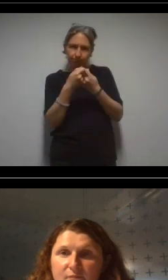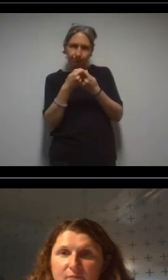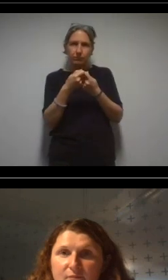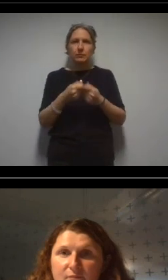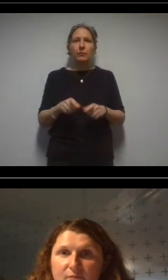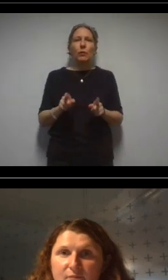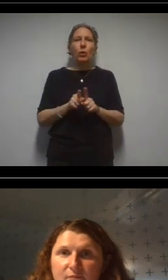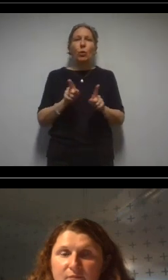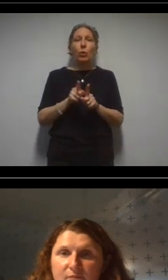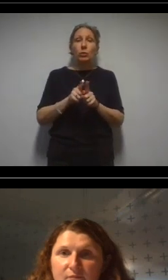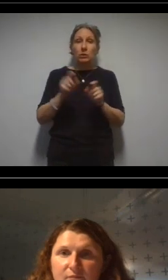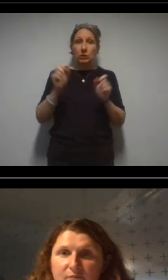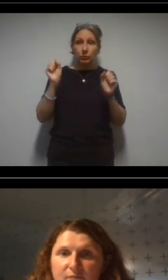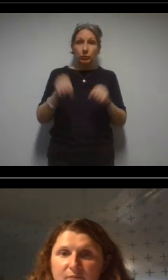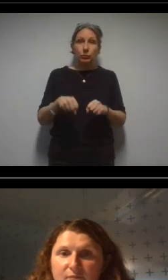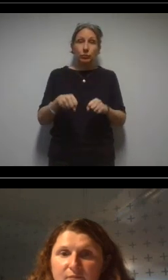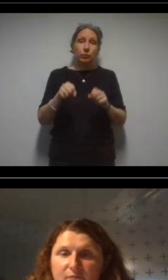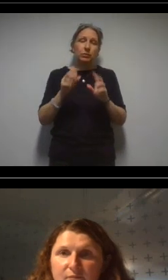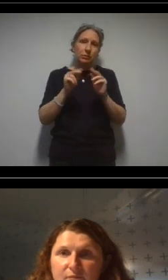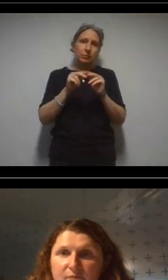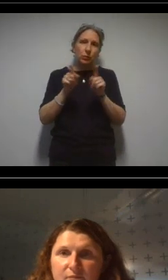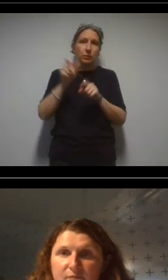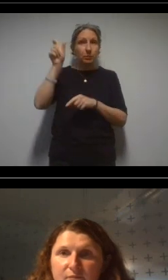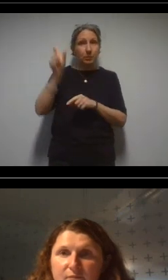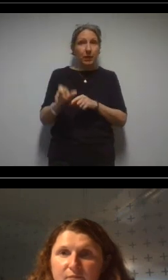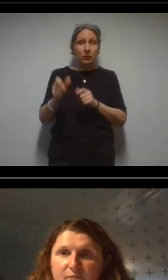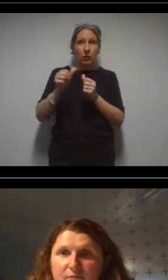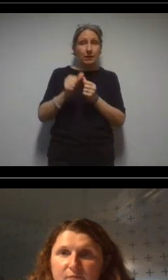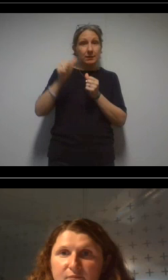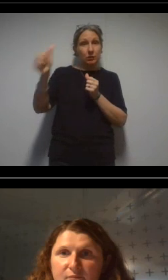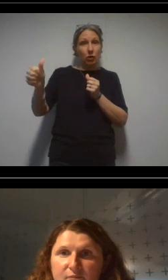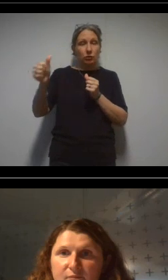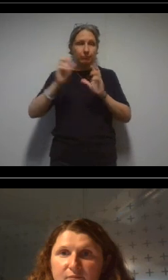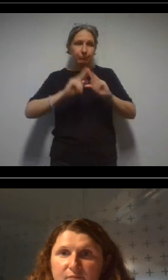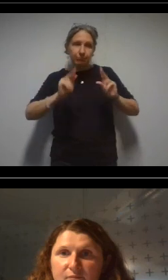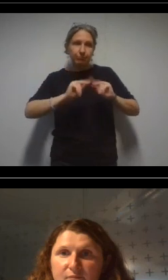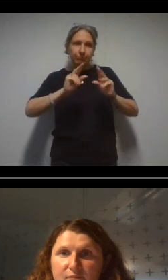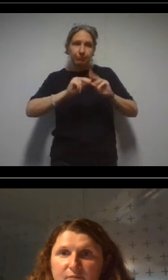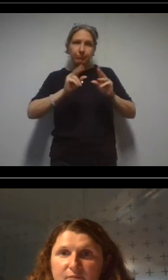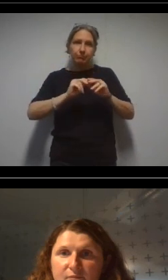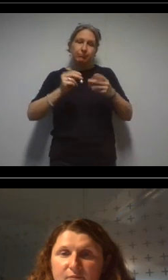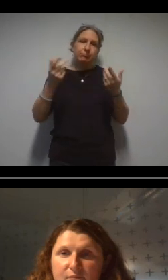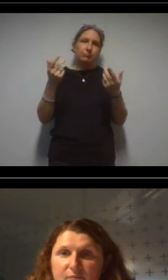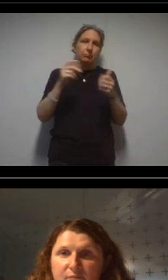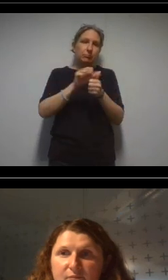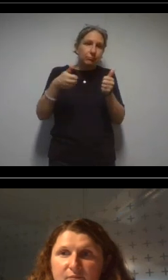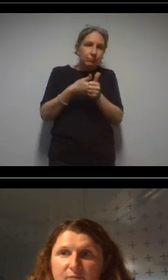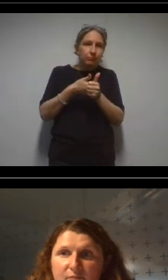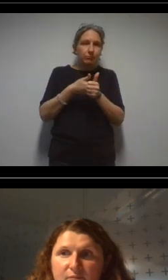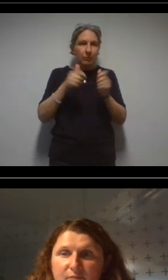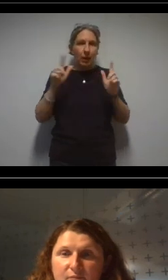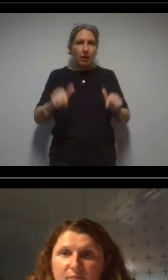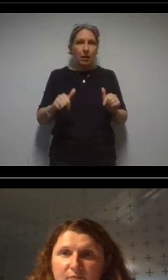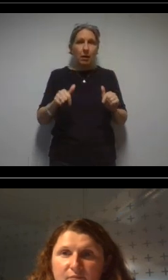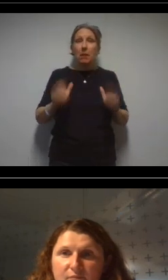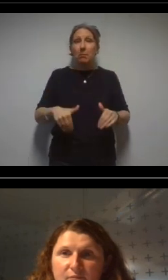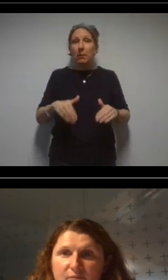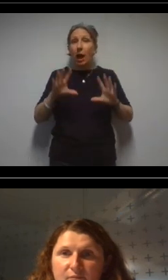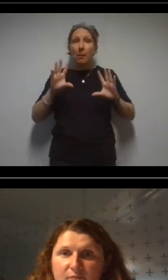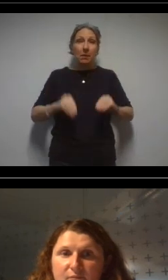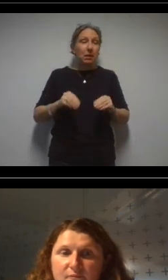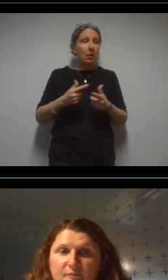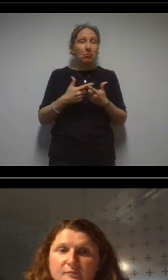aussi parler, on peut avoir un mentor à distance, peu importe où il habite, peu importe où j'habite, si on est OK, de vivre une relation